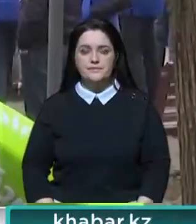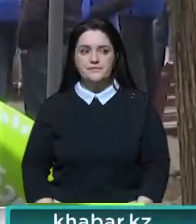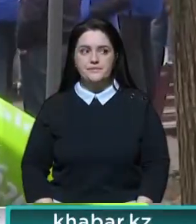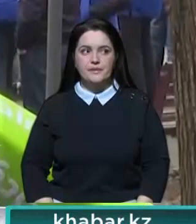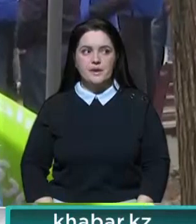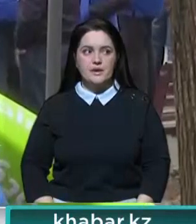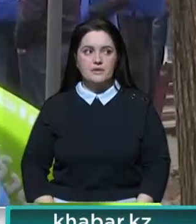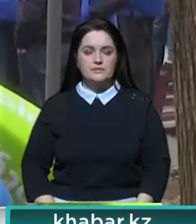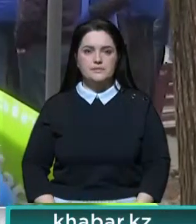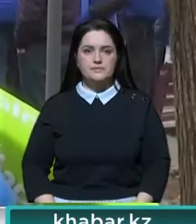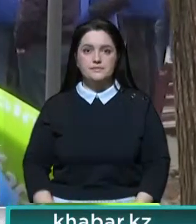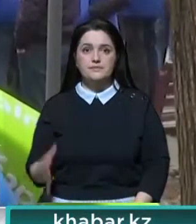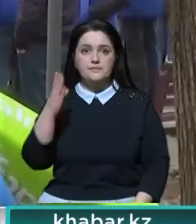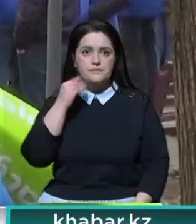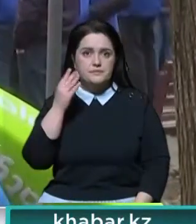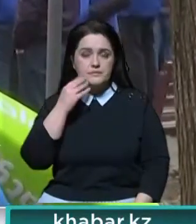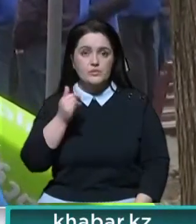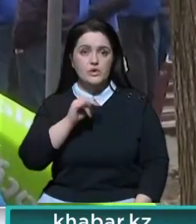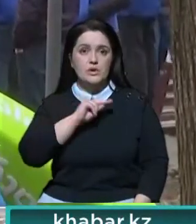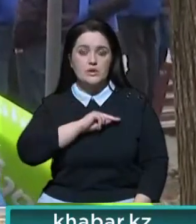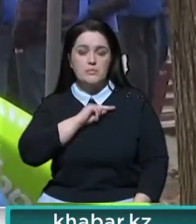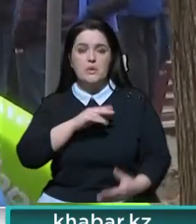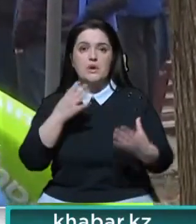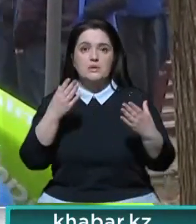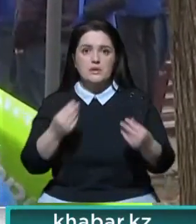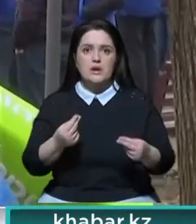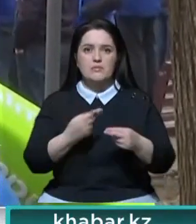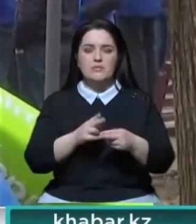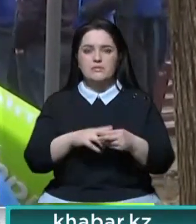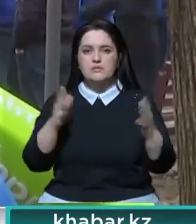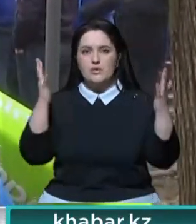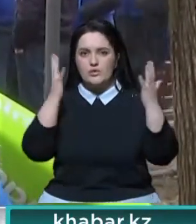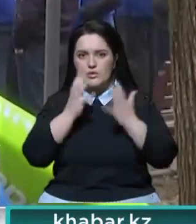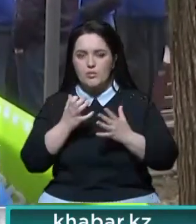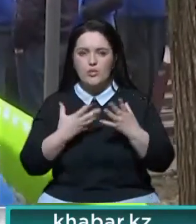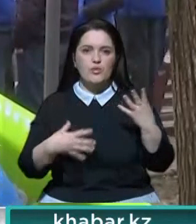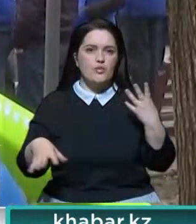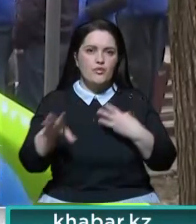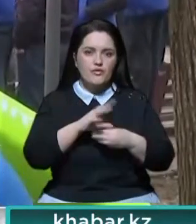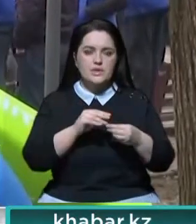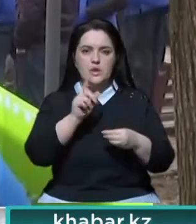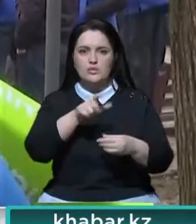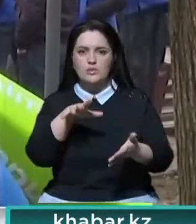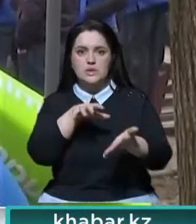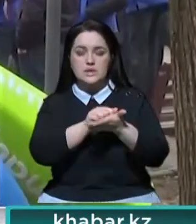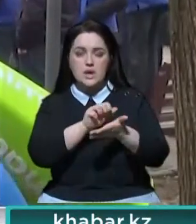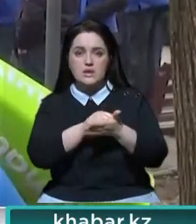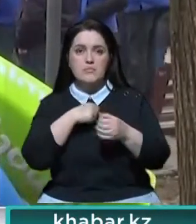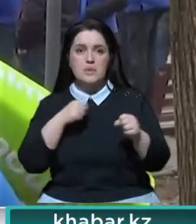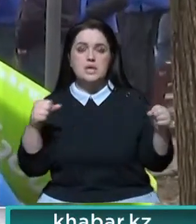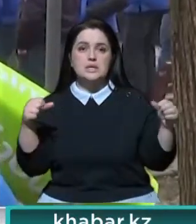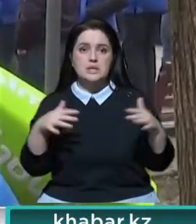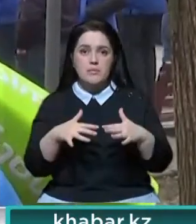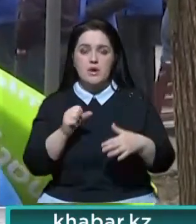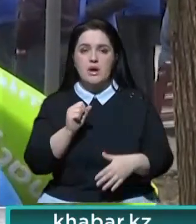Сегодня в Алмате, несмотря на рабочий день, несмотря на пасмурный день, несмотря на то, что у всех люди заняты, тем не менее собрались члены